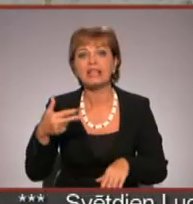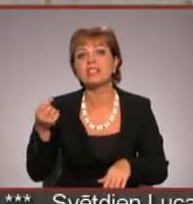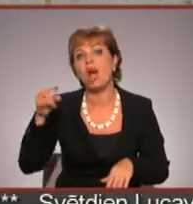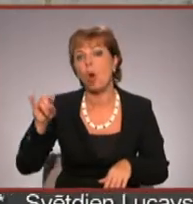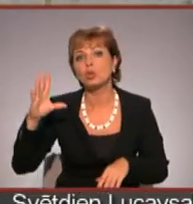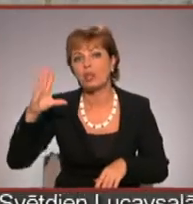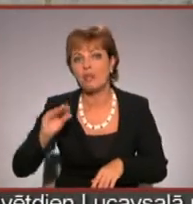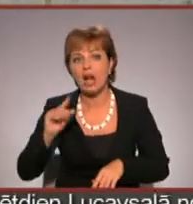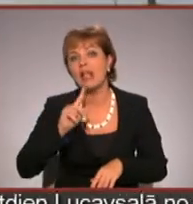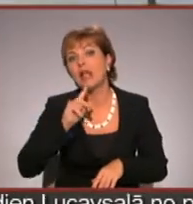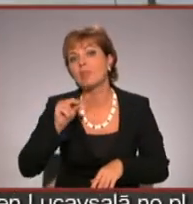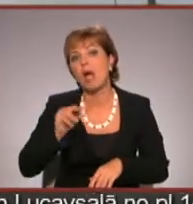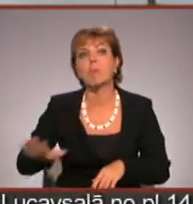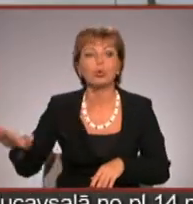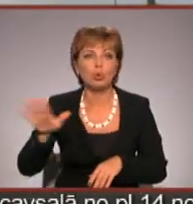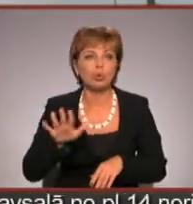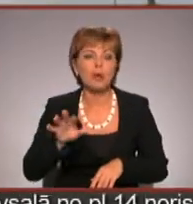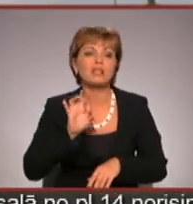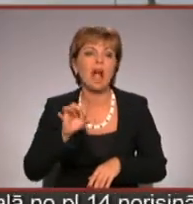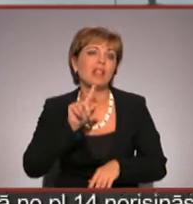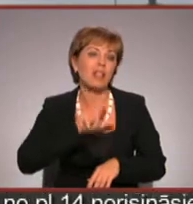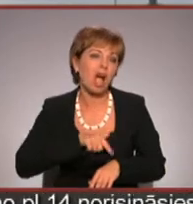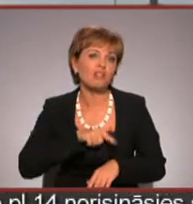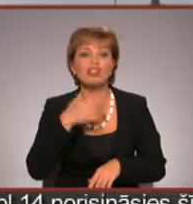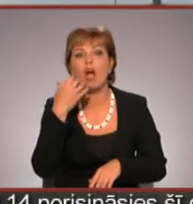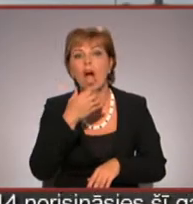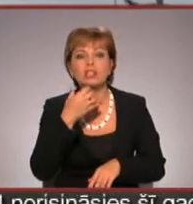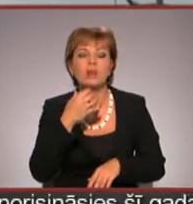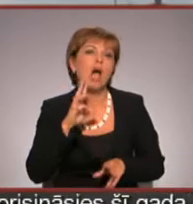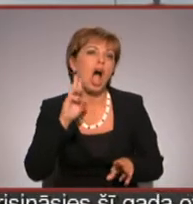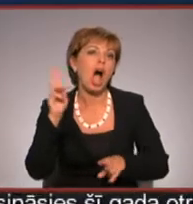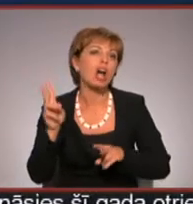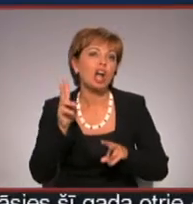vakarā Liepājas pludmalē skanot latviešu un ārzemju dziesmu aranžējumiem